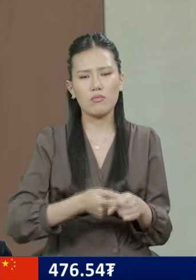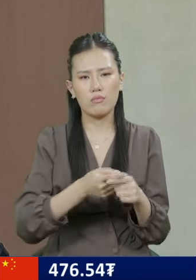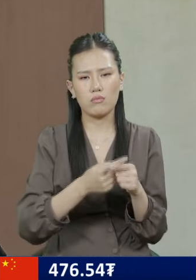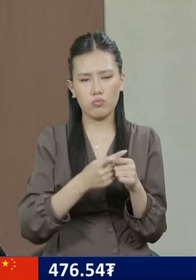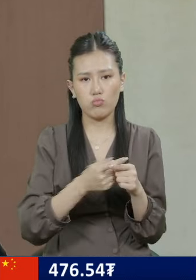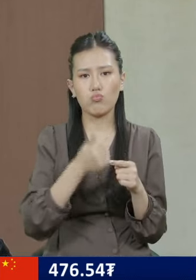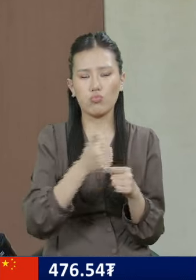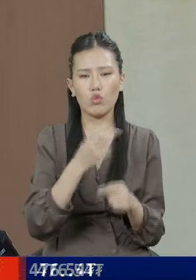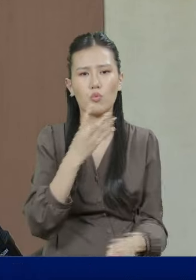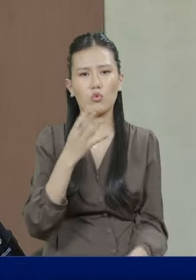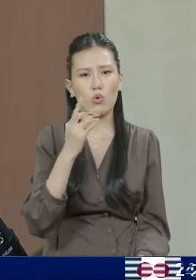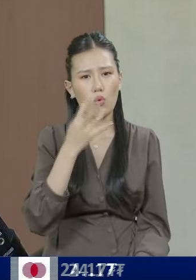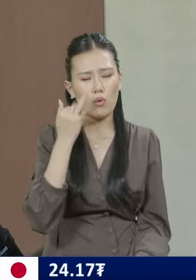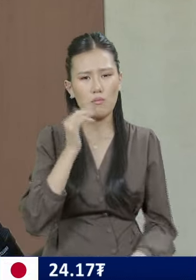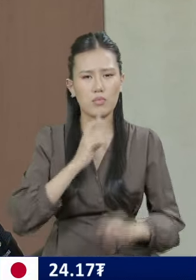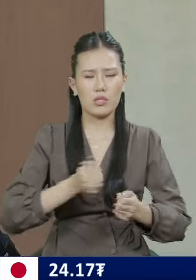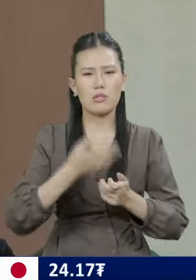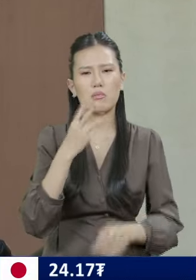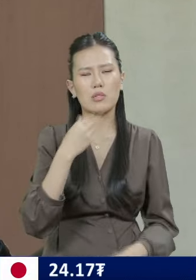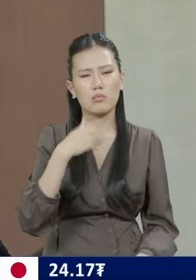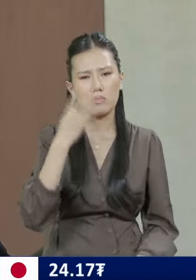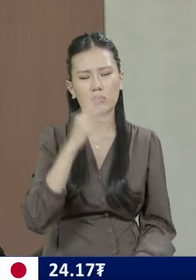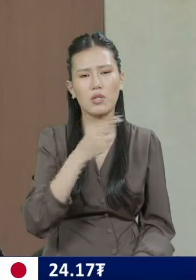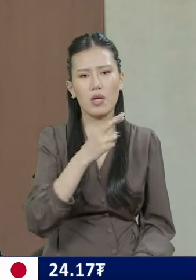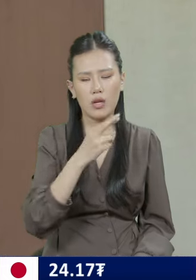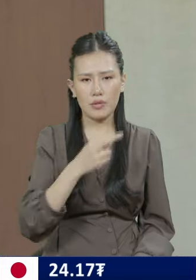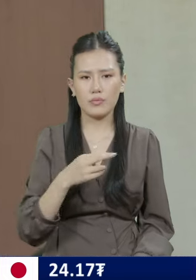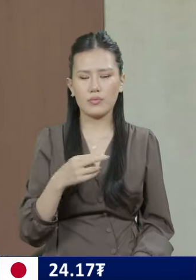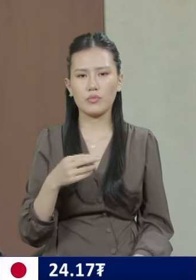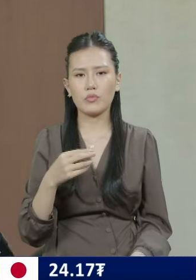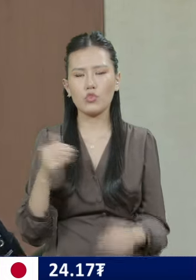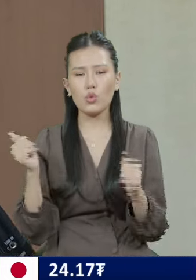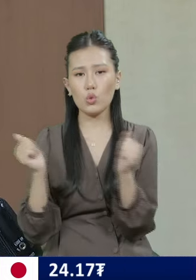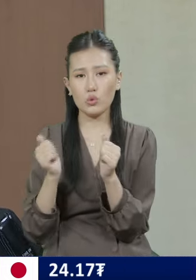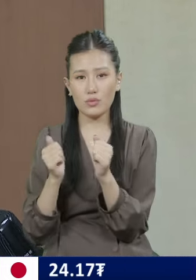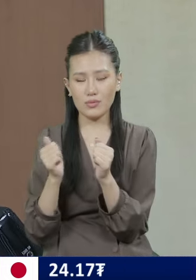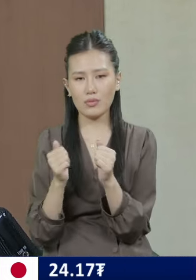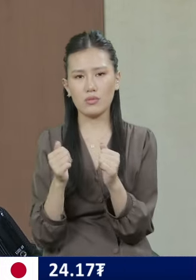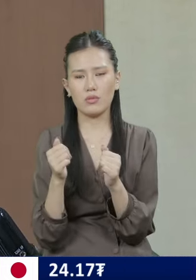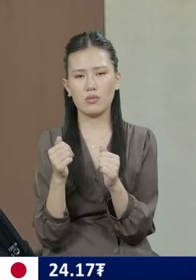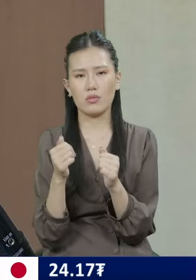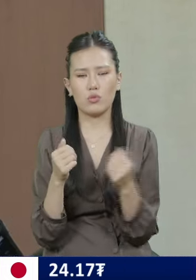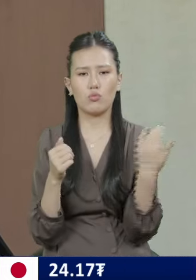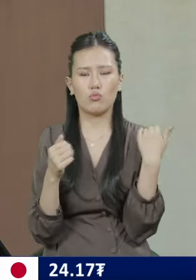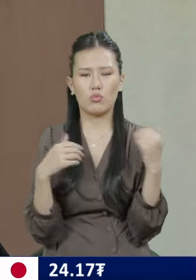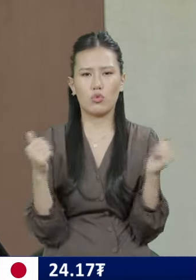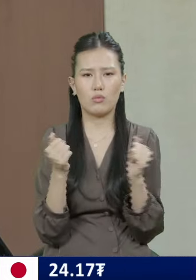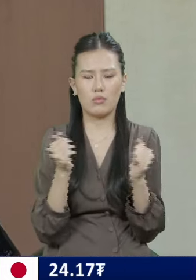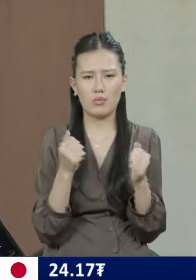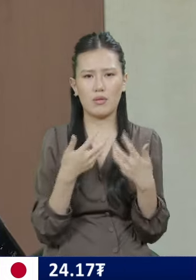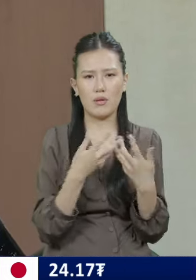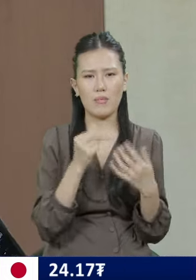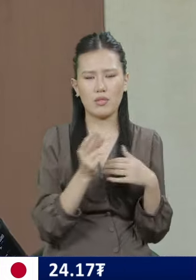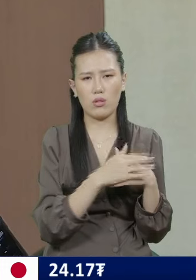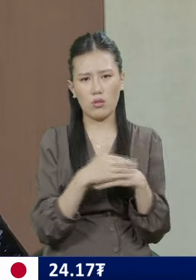магадгүй эрсдэл байгаа болов уу гэж харж байгаа. Яг тэгэхээр энэ жил малын хоргодол бол өмнөх жилүүдээс онцгой одоо өндөр байсан. Оны эхний 6